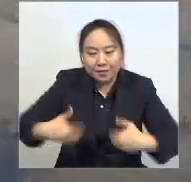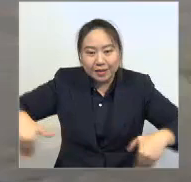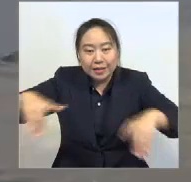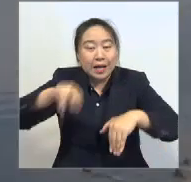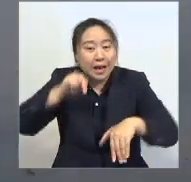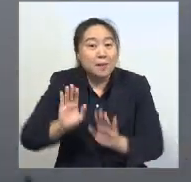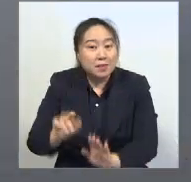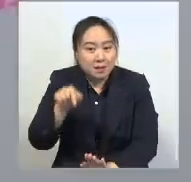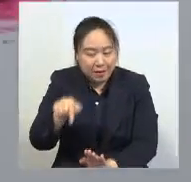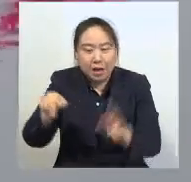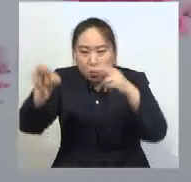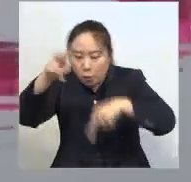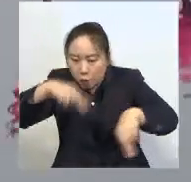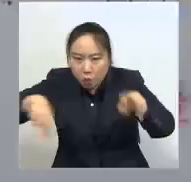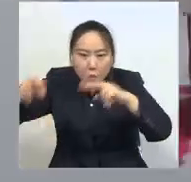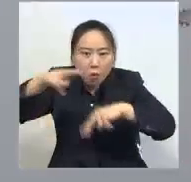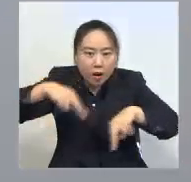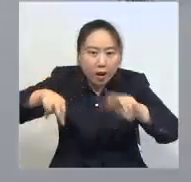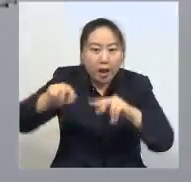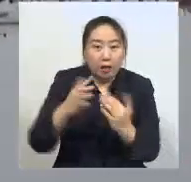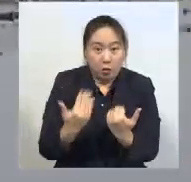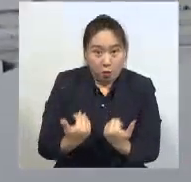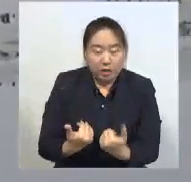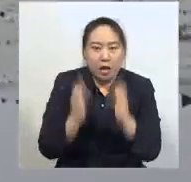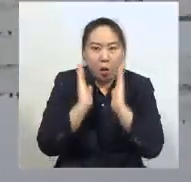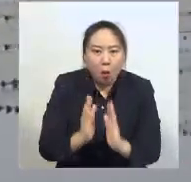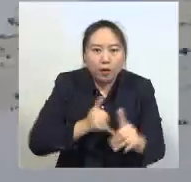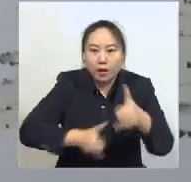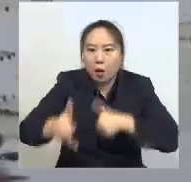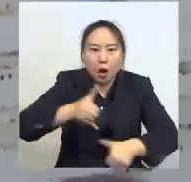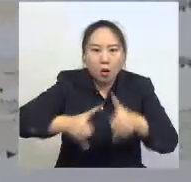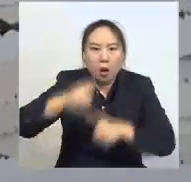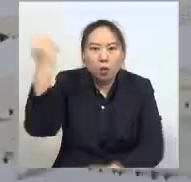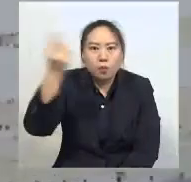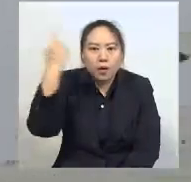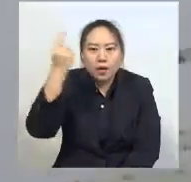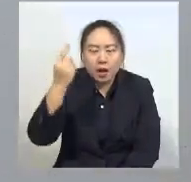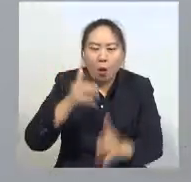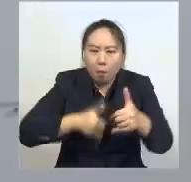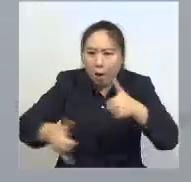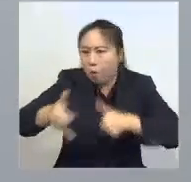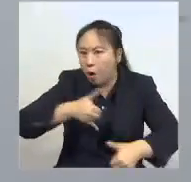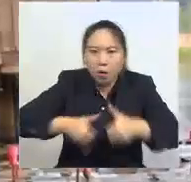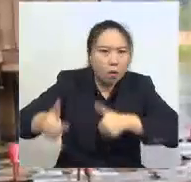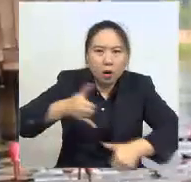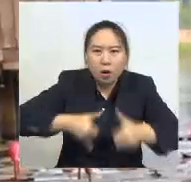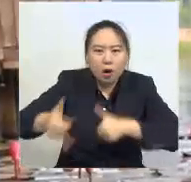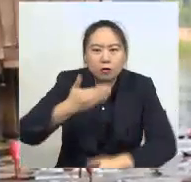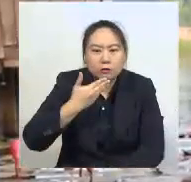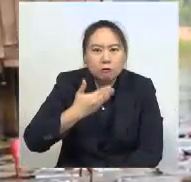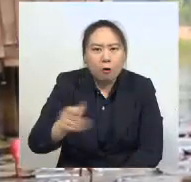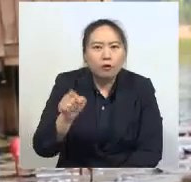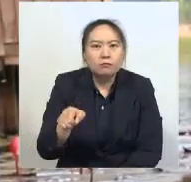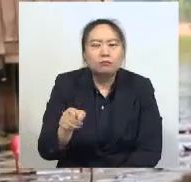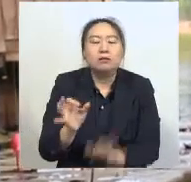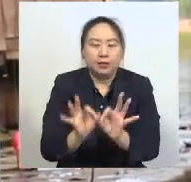าและเมื่อพื้นที่ดังกล่าวได้กลายเป็นแหล่งท่องเที่ยวและจะต้องมีผู้คนมาเยือนไม่ขาดสายเช่นนี้สิ่งสำคัญ